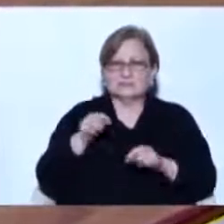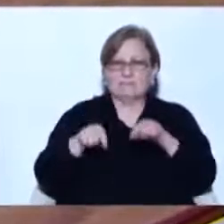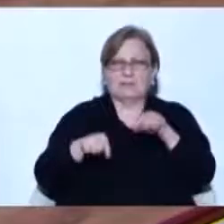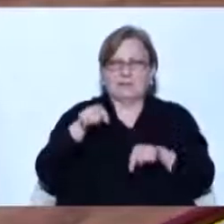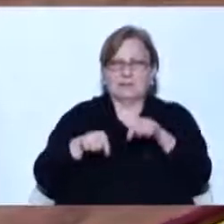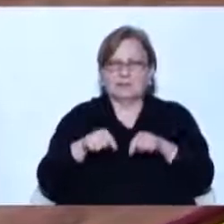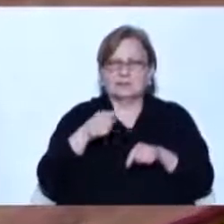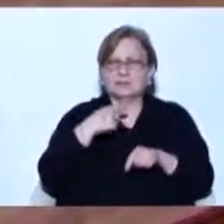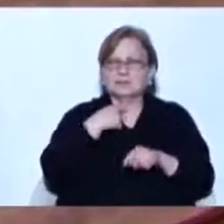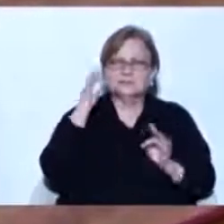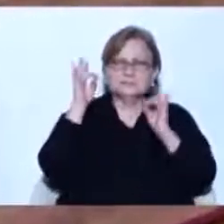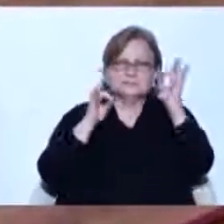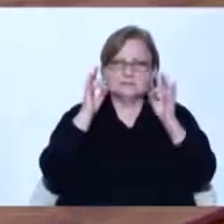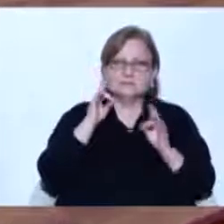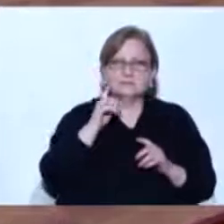ჭიკჭიკებს ულამაზესად.